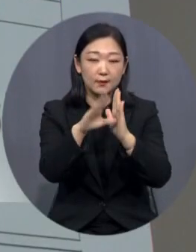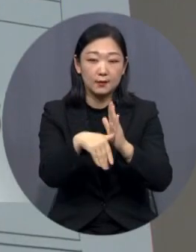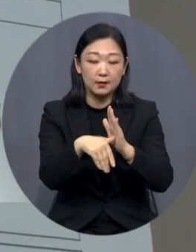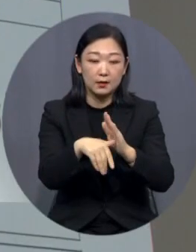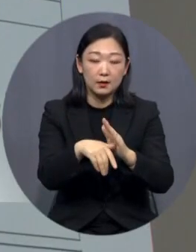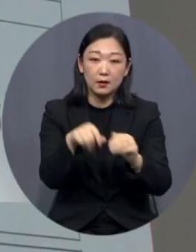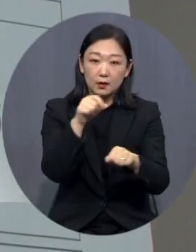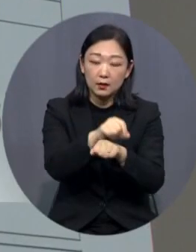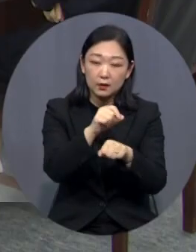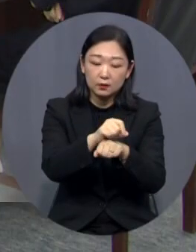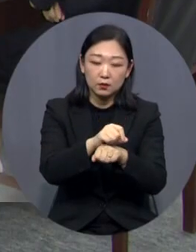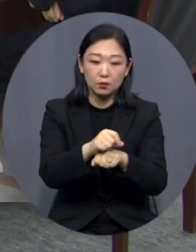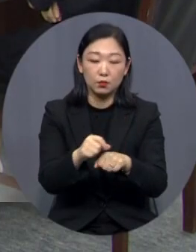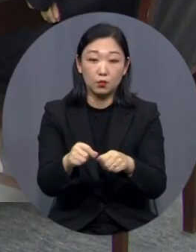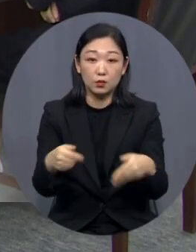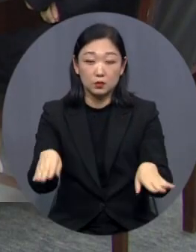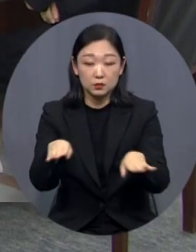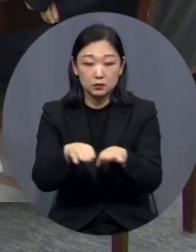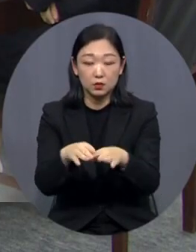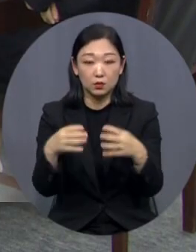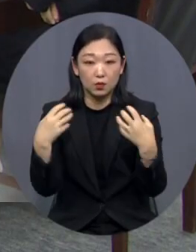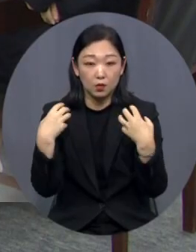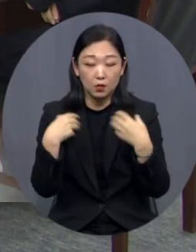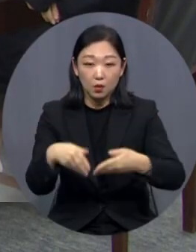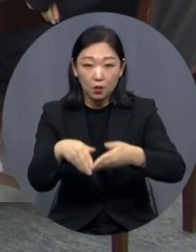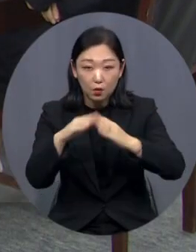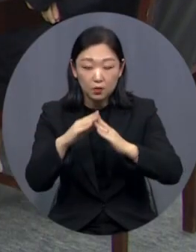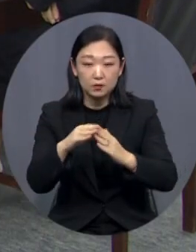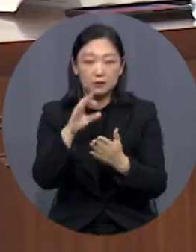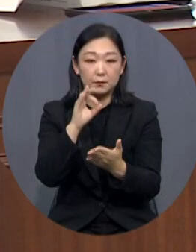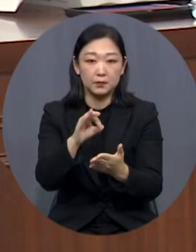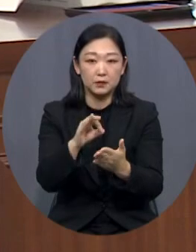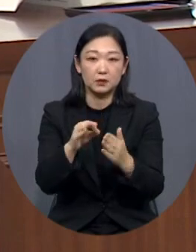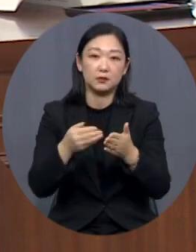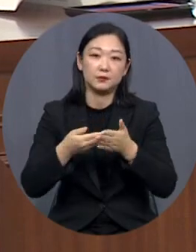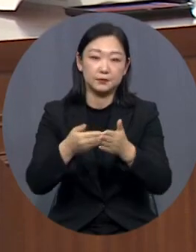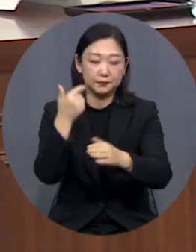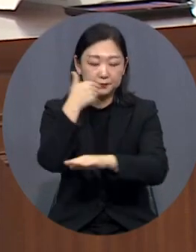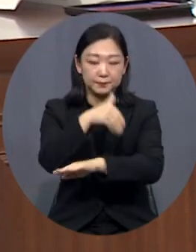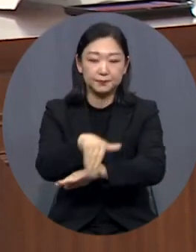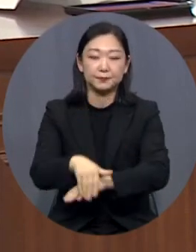개편안과 청사 걸립 비용 공무원 증원 규모 등을 제시할